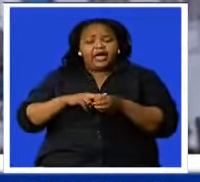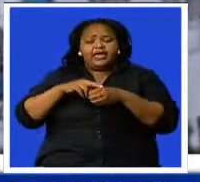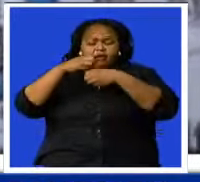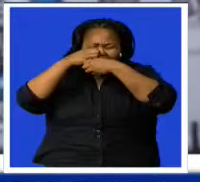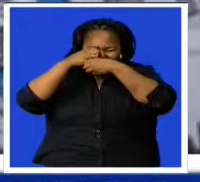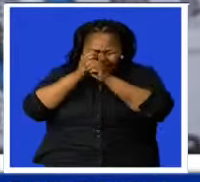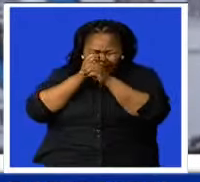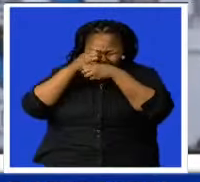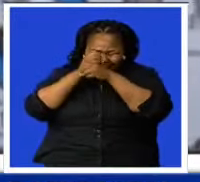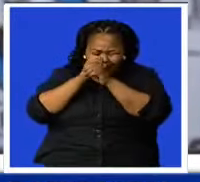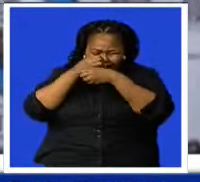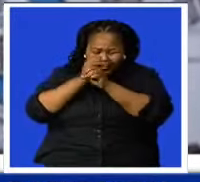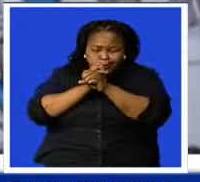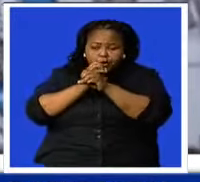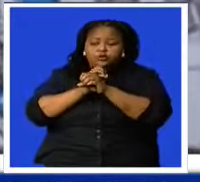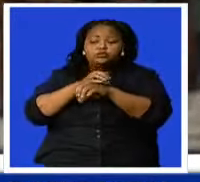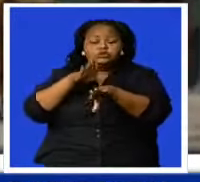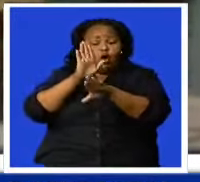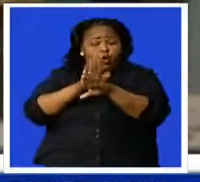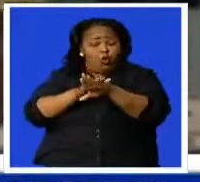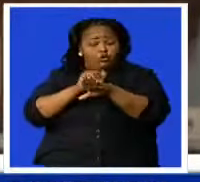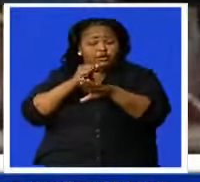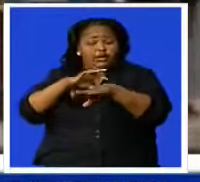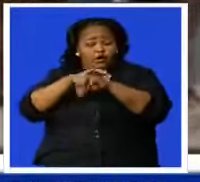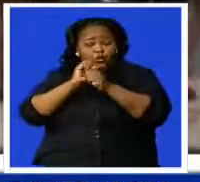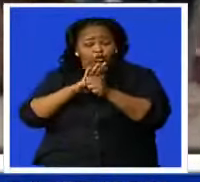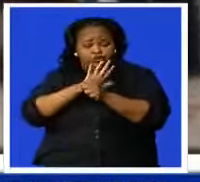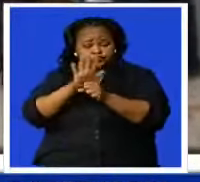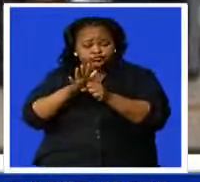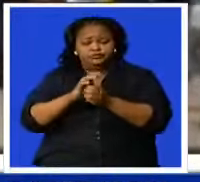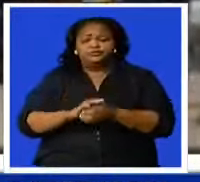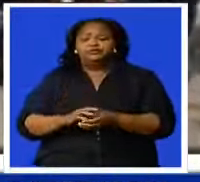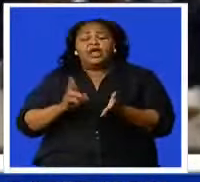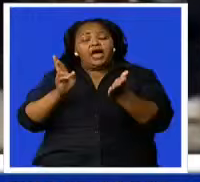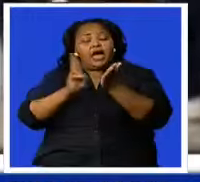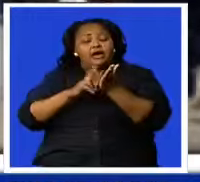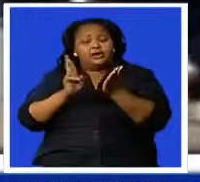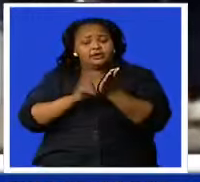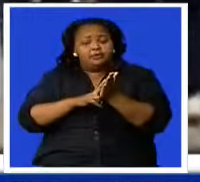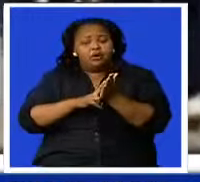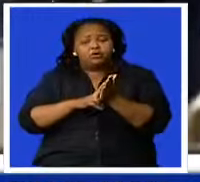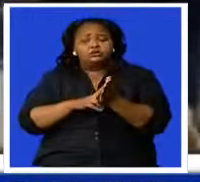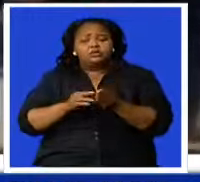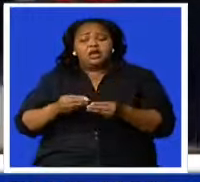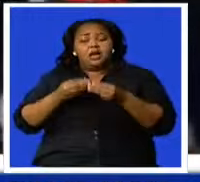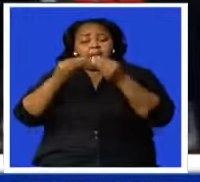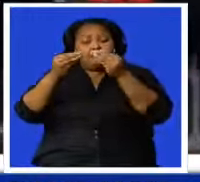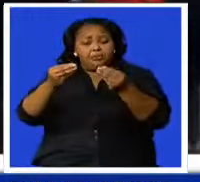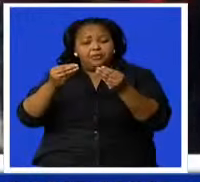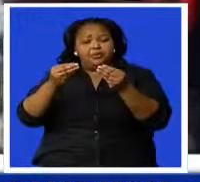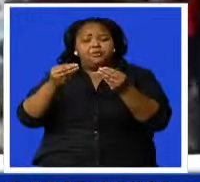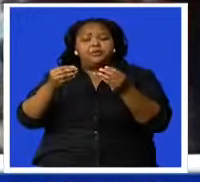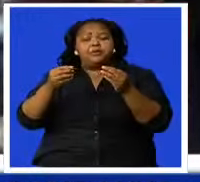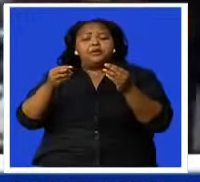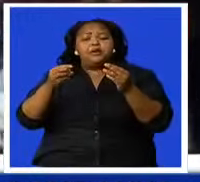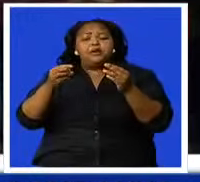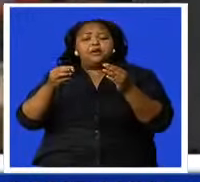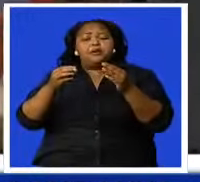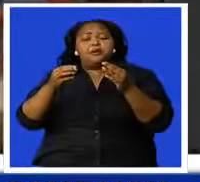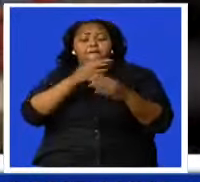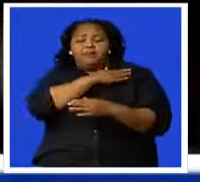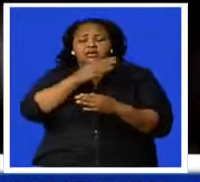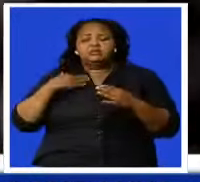ukuthi ede yini lona mkhuhlane. Umbiko lokhishwe indvuna yelitiko letempilo ngalesine uveta ukuthi bamfule